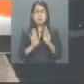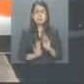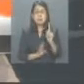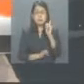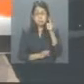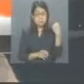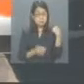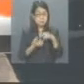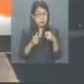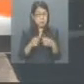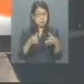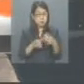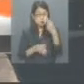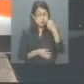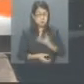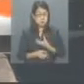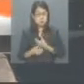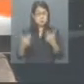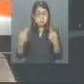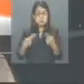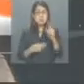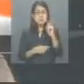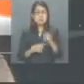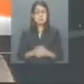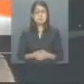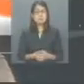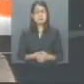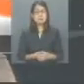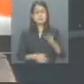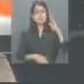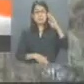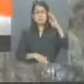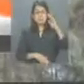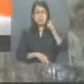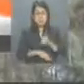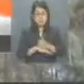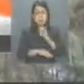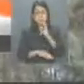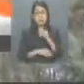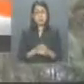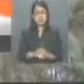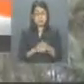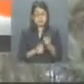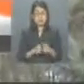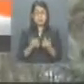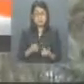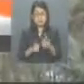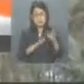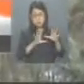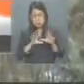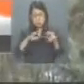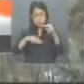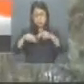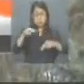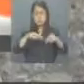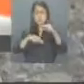ของกลุ่มผู้ก่อเหตุอะคะ คือตอนนี้นะครับในพื้นที่ปฏิบัติการที่เราสามารถปฏิบัติการ